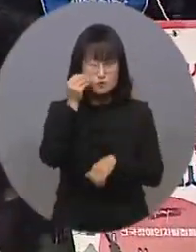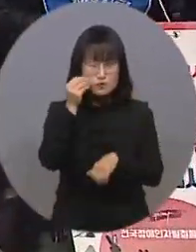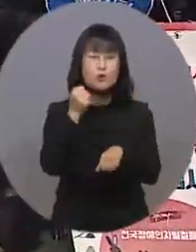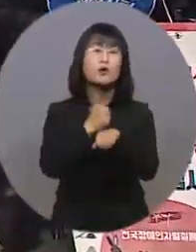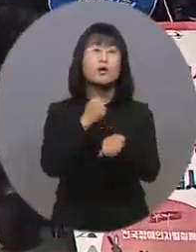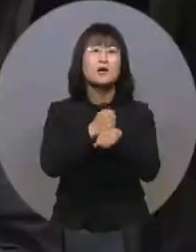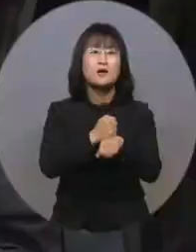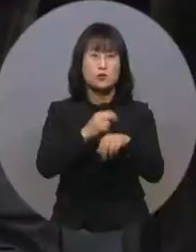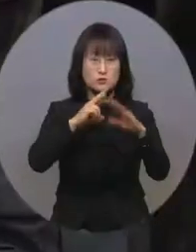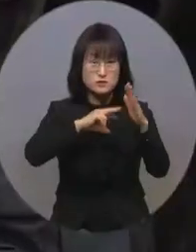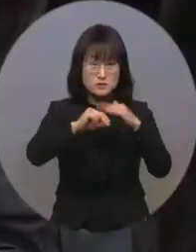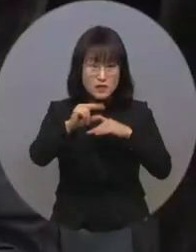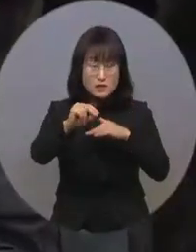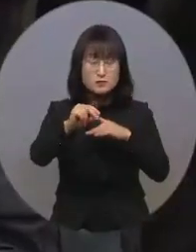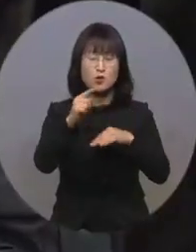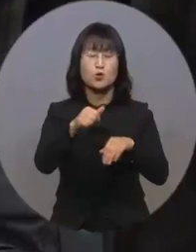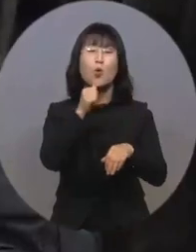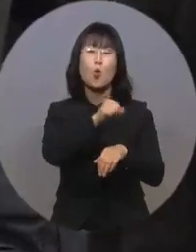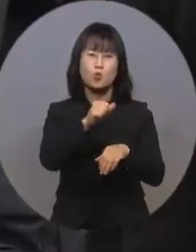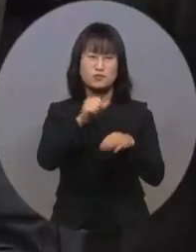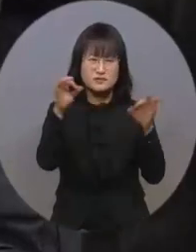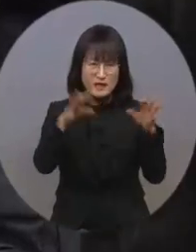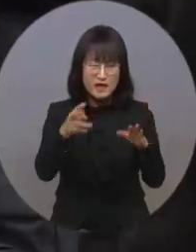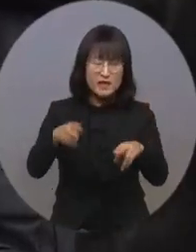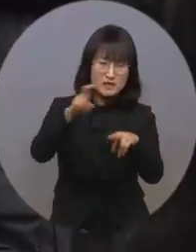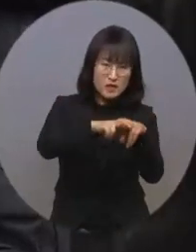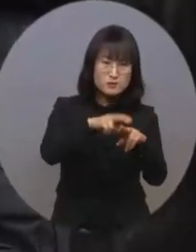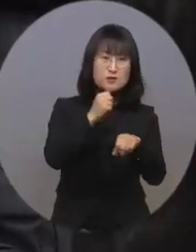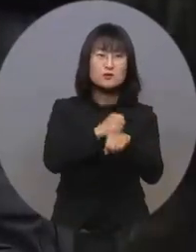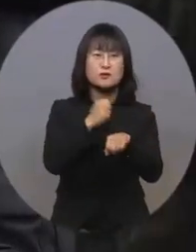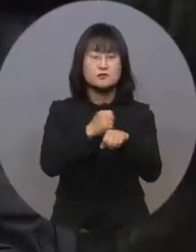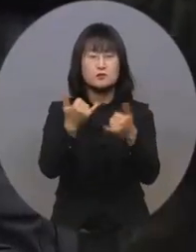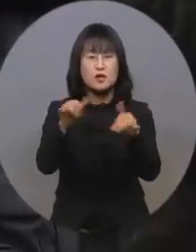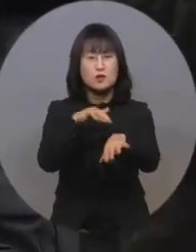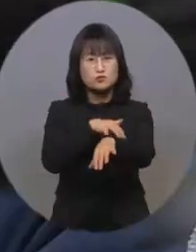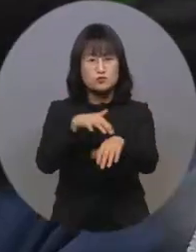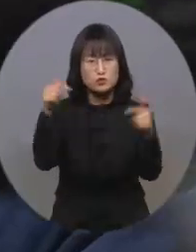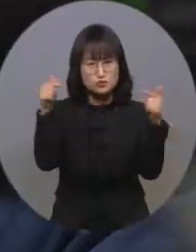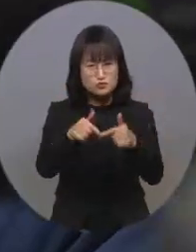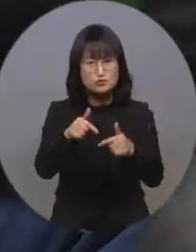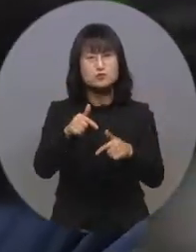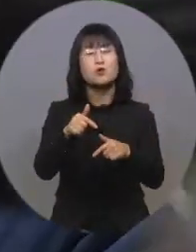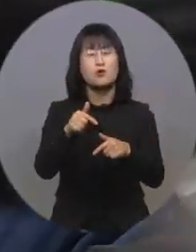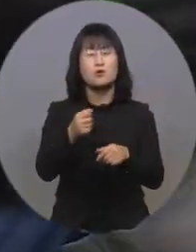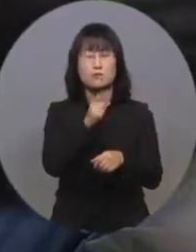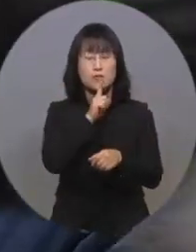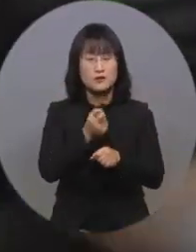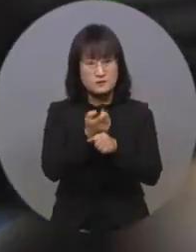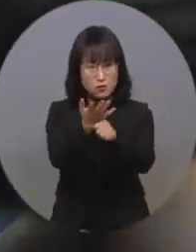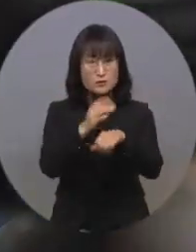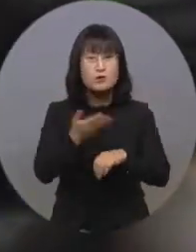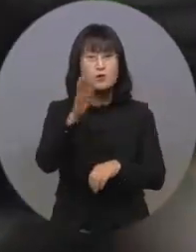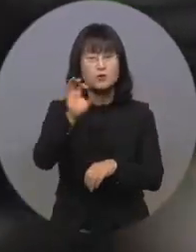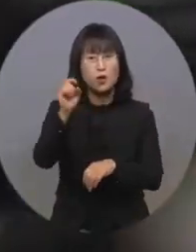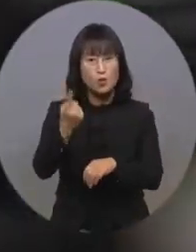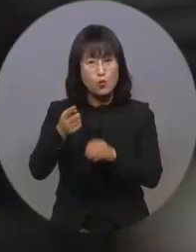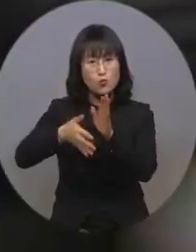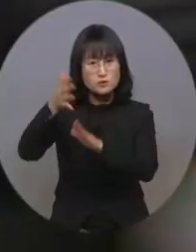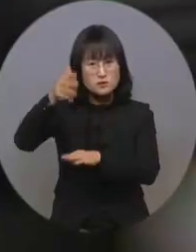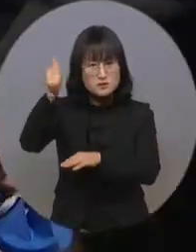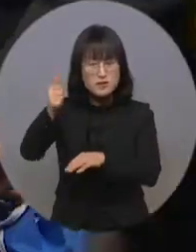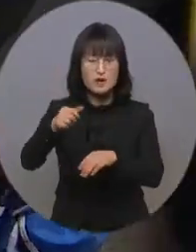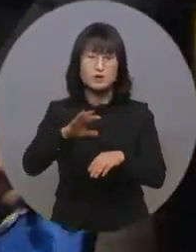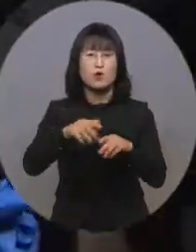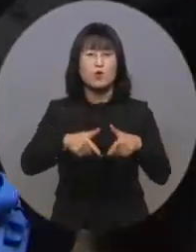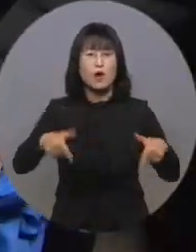5분 내에 탑승해 시민들의 불편을 최소화하겠다는 뜻을 전했습니다. 하지만 오세훈 서울시장은 무관용 원칙을